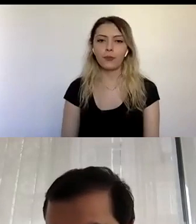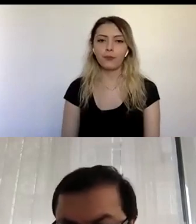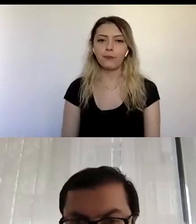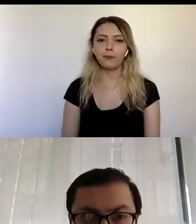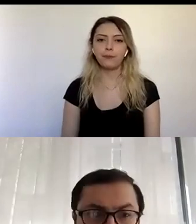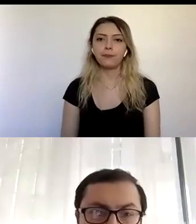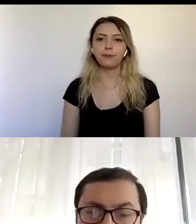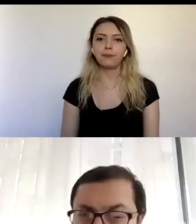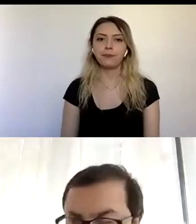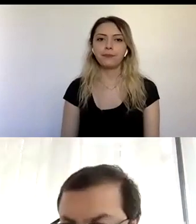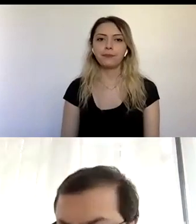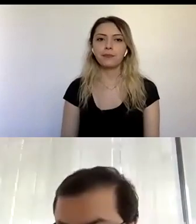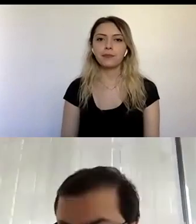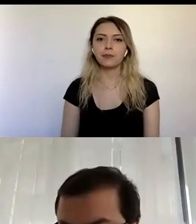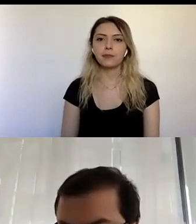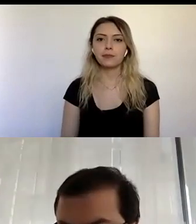Teşekkürler.